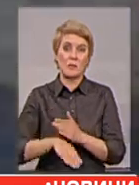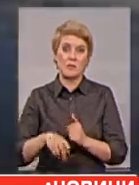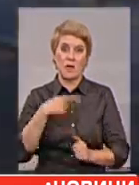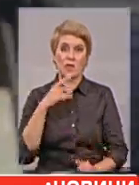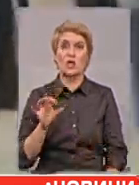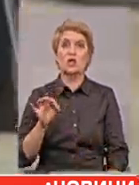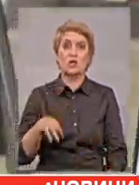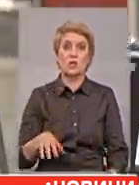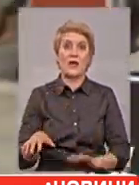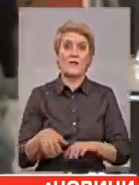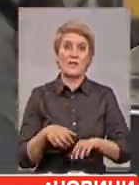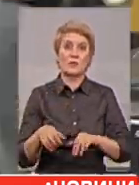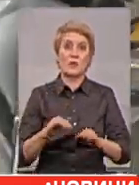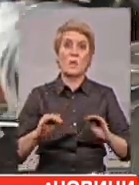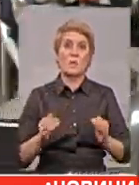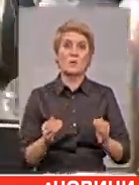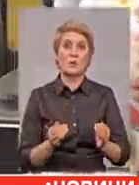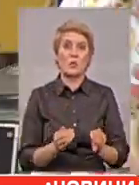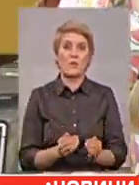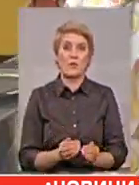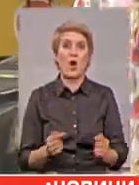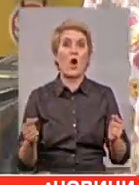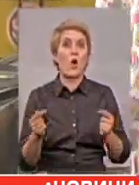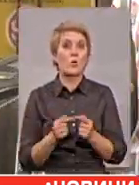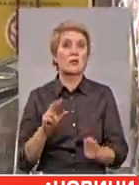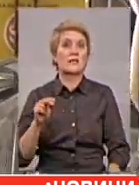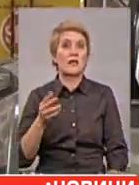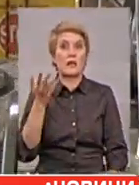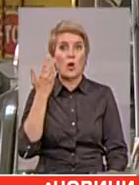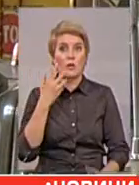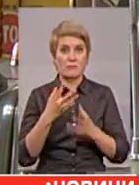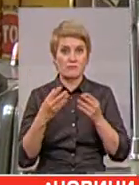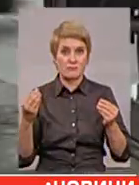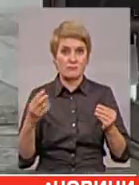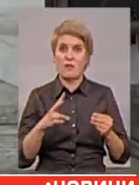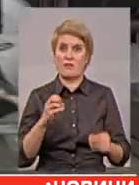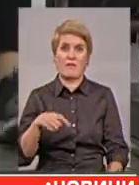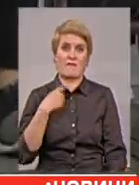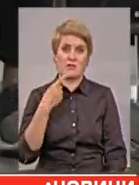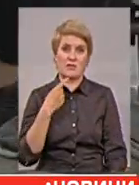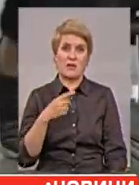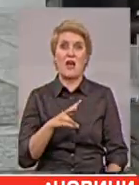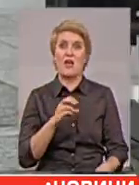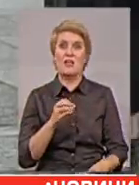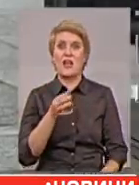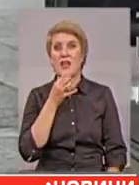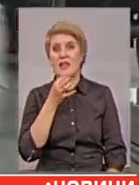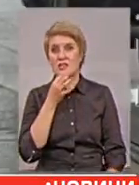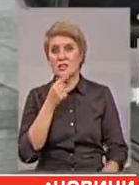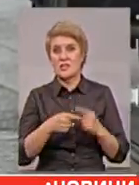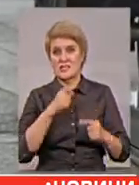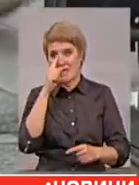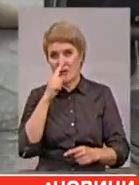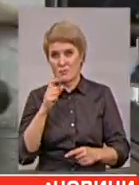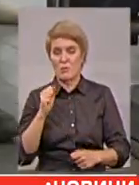кажуть, жетони вилучають поступово. Але конкретної дати, коли їх не стане зовсім, не визначали. Найраніше – за місяць, найпізніше